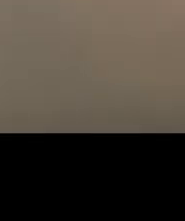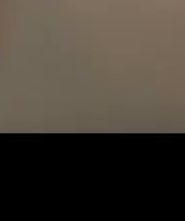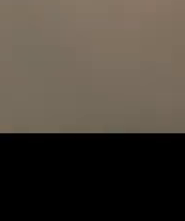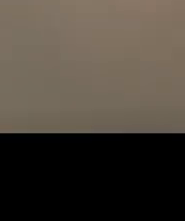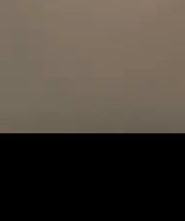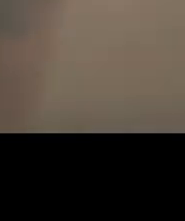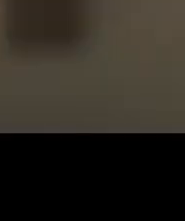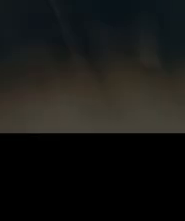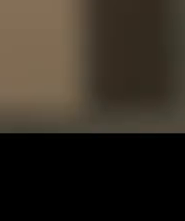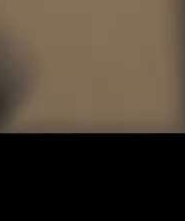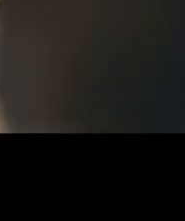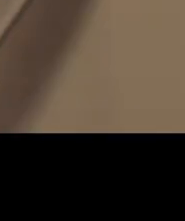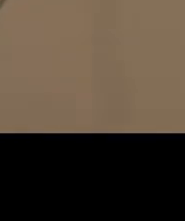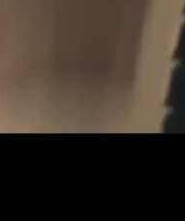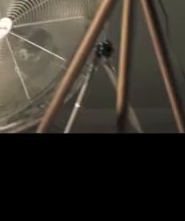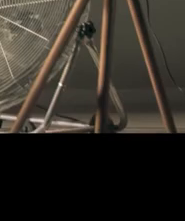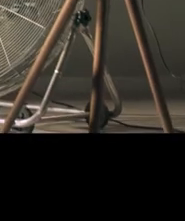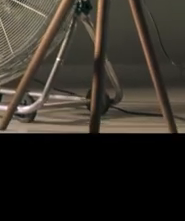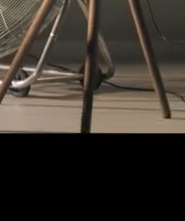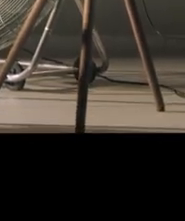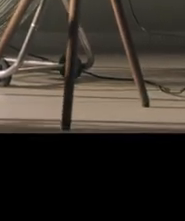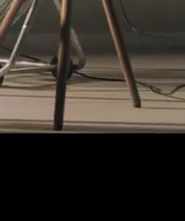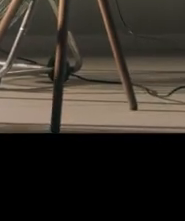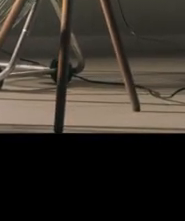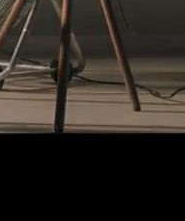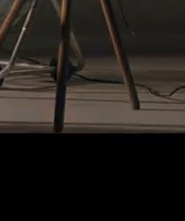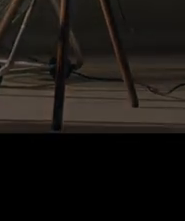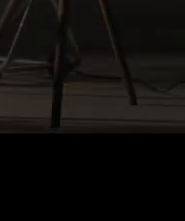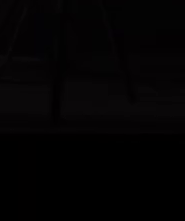집에서 건강 챙기는 온 동심